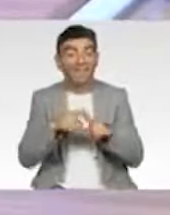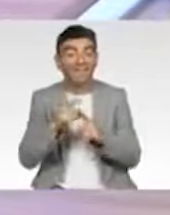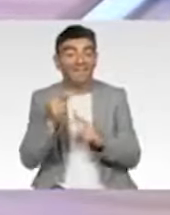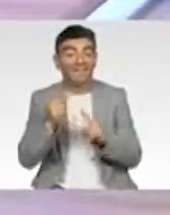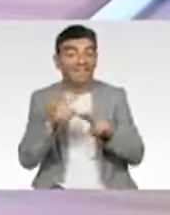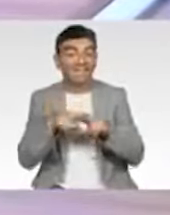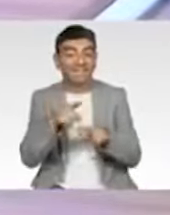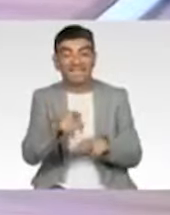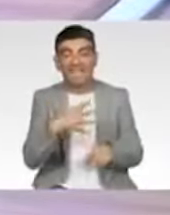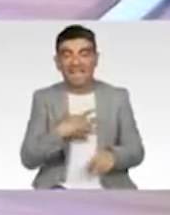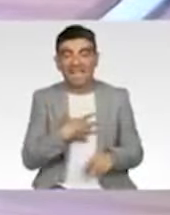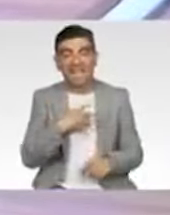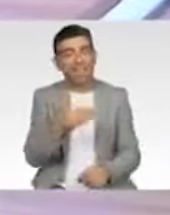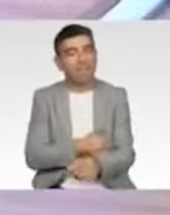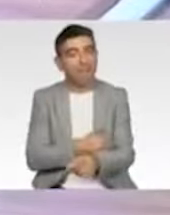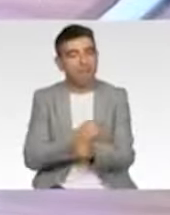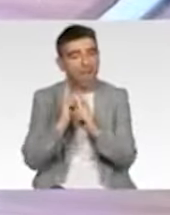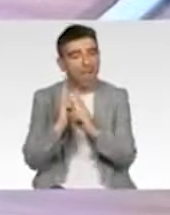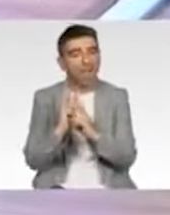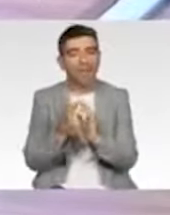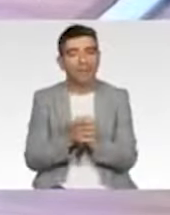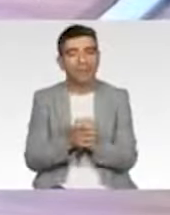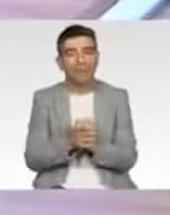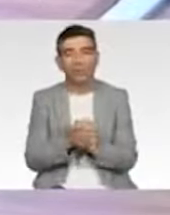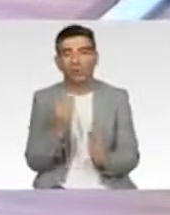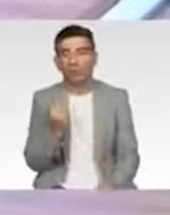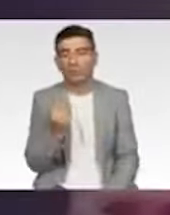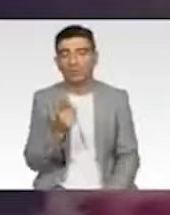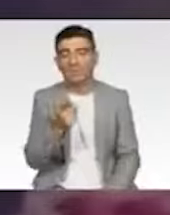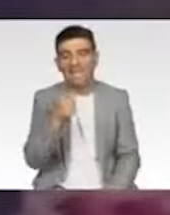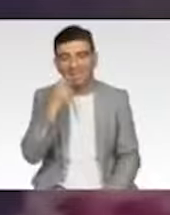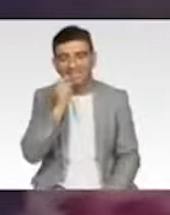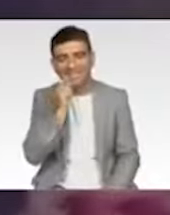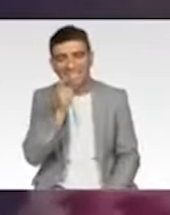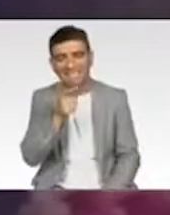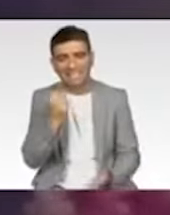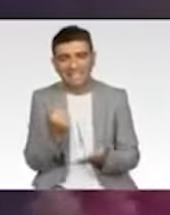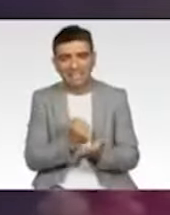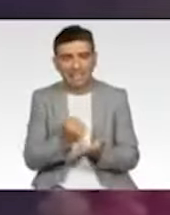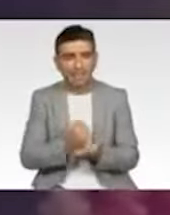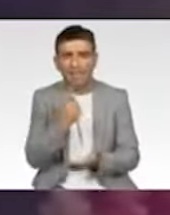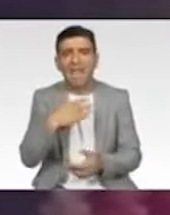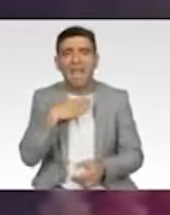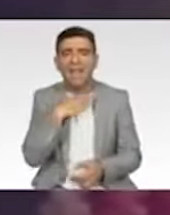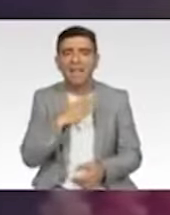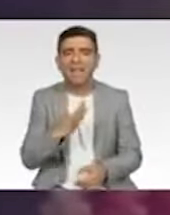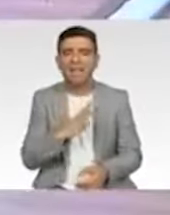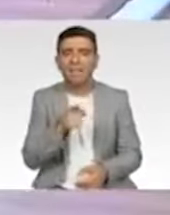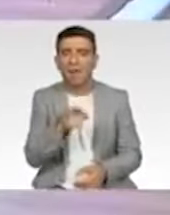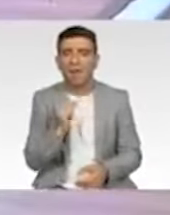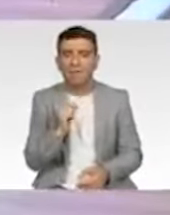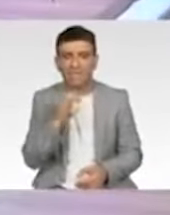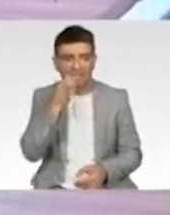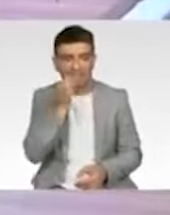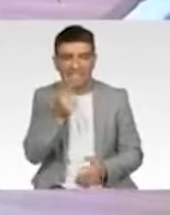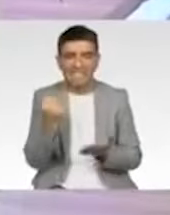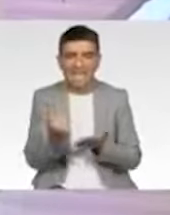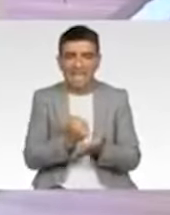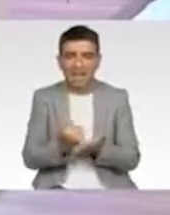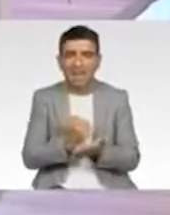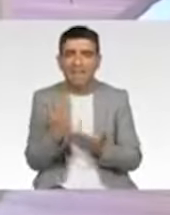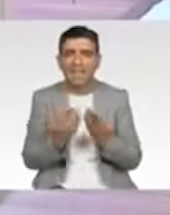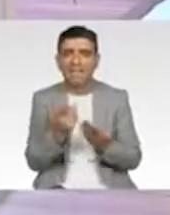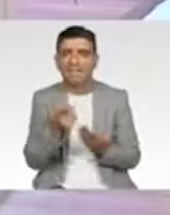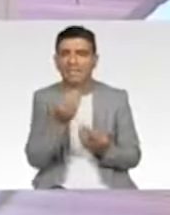bir kendi yöresine ait böyle çok güzel fıstık ezmeli bir eti var. Bilmiyorum ben fıstık ezmesiyle eti nasıl